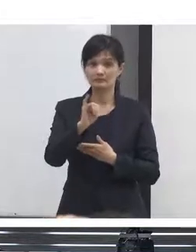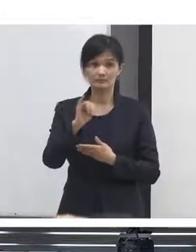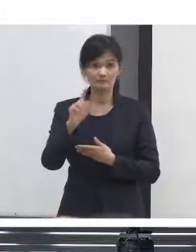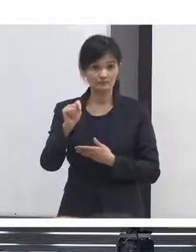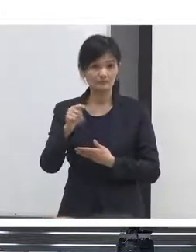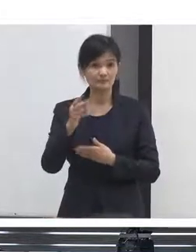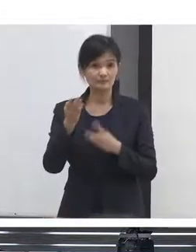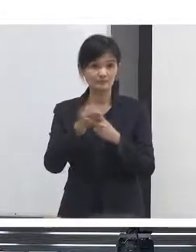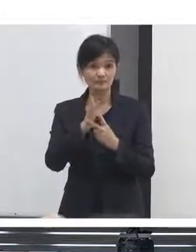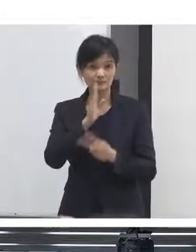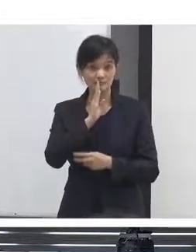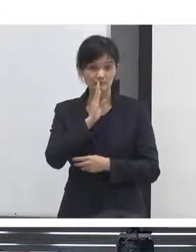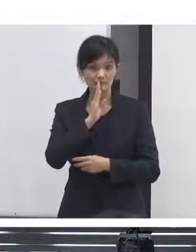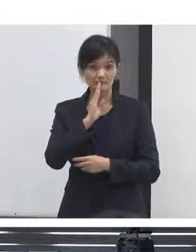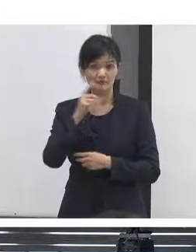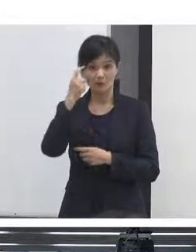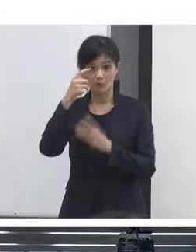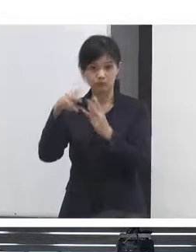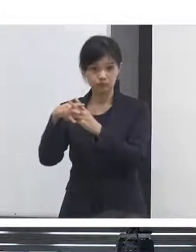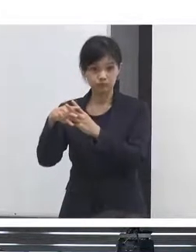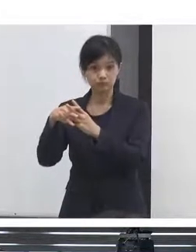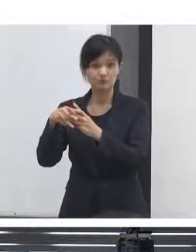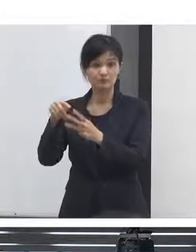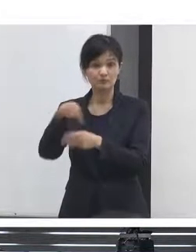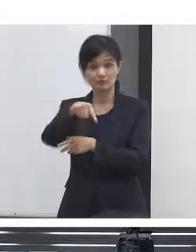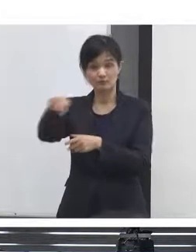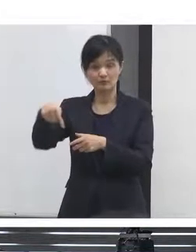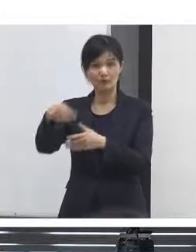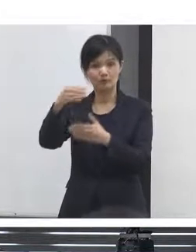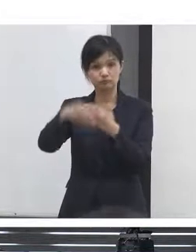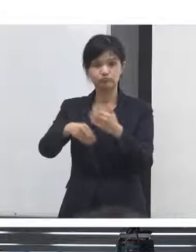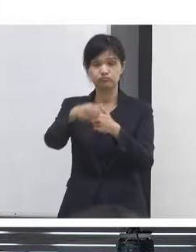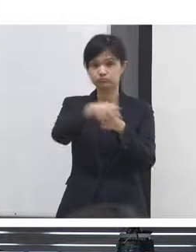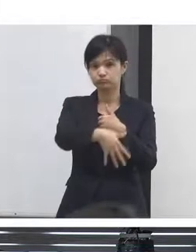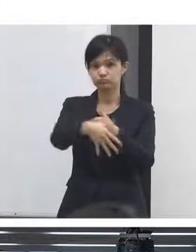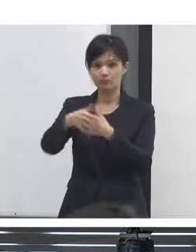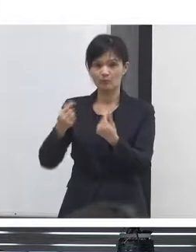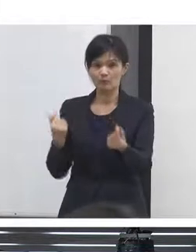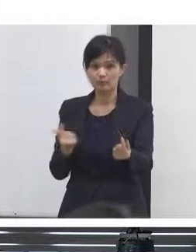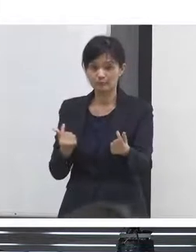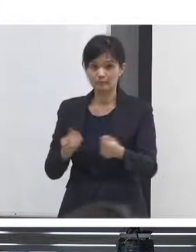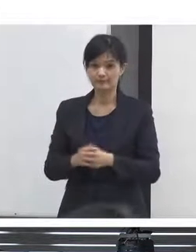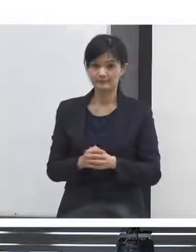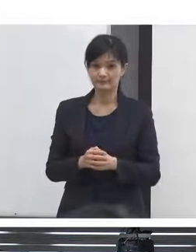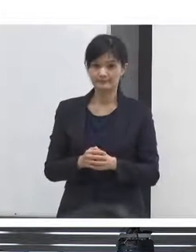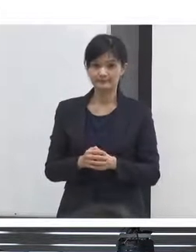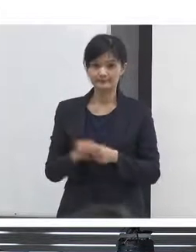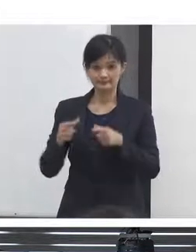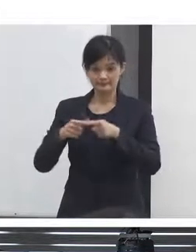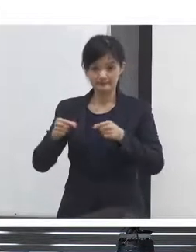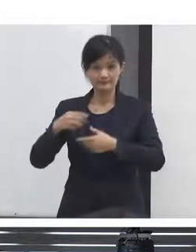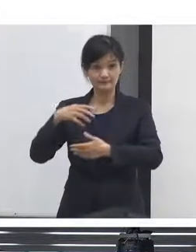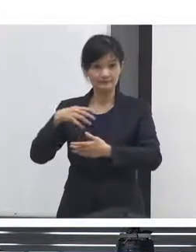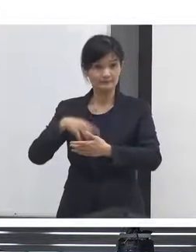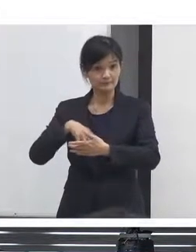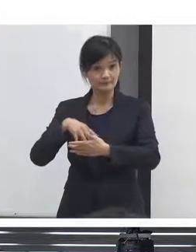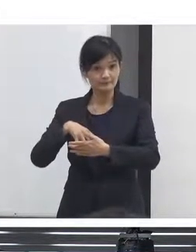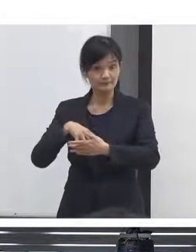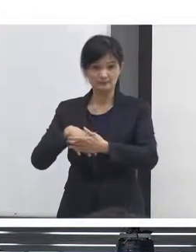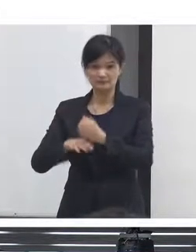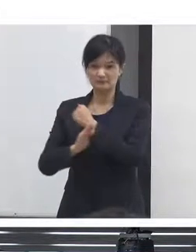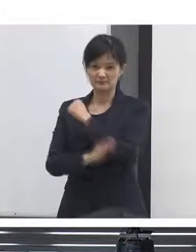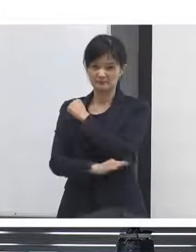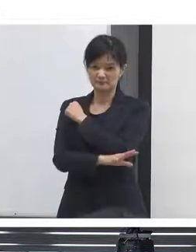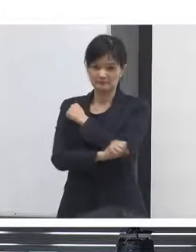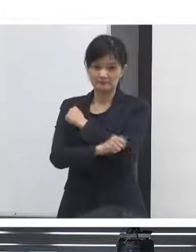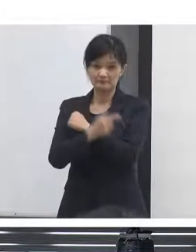个欧盟的互操作性架构很像，就是说它最核心呢，就是最底层部分就是核心